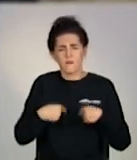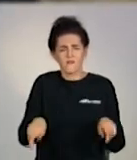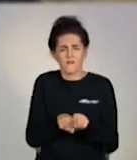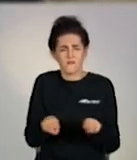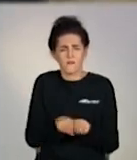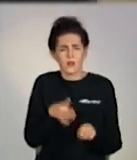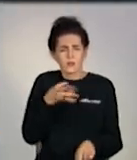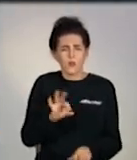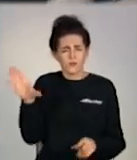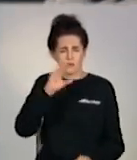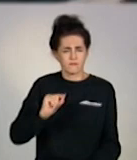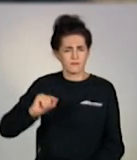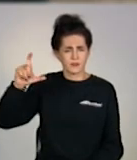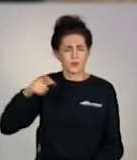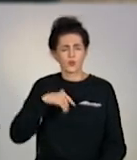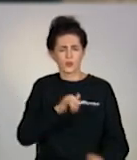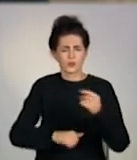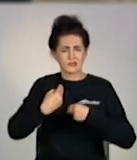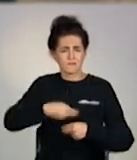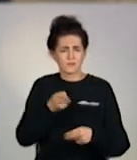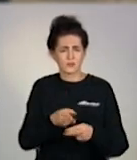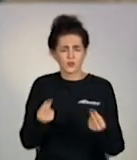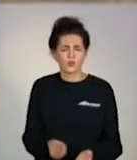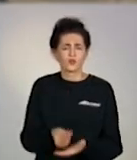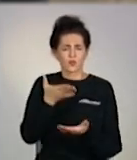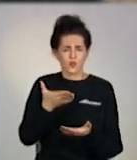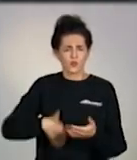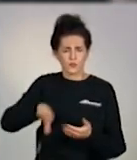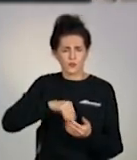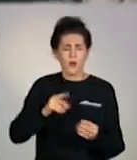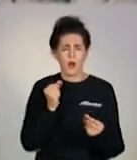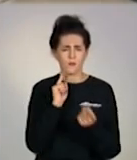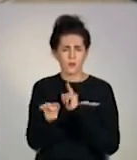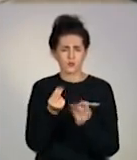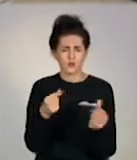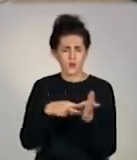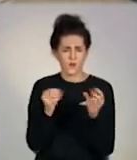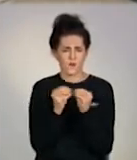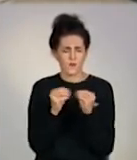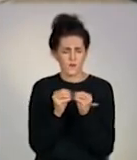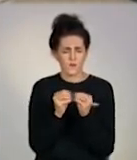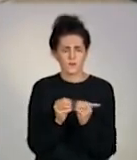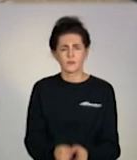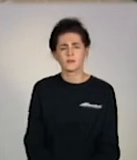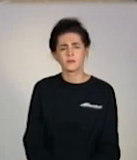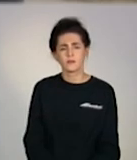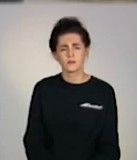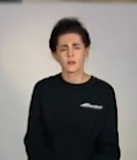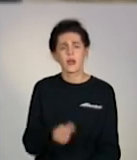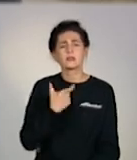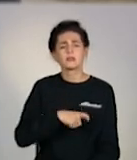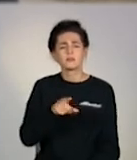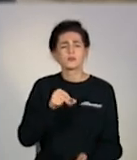одно. Діло в тому, що запчасті дорожають, все дорожає, а проїзд вже скільки вже. А як ви ставитеся до підвищення цін